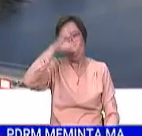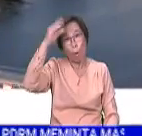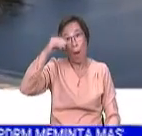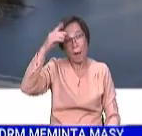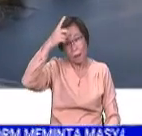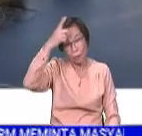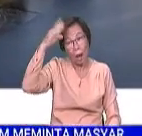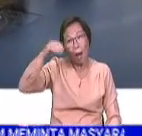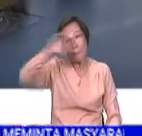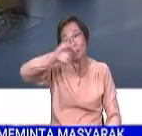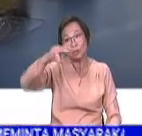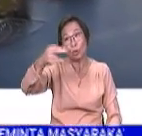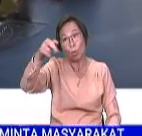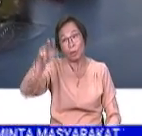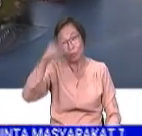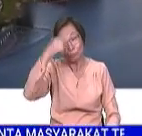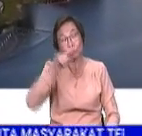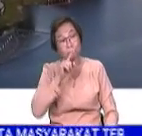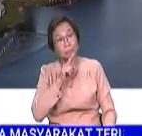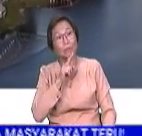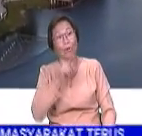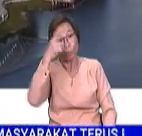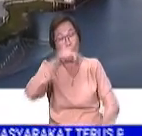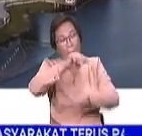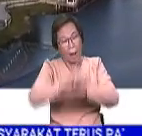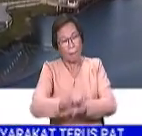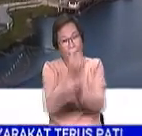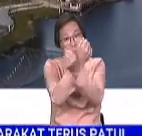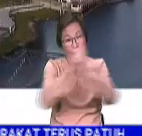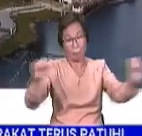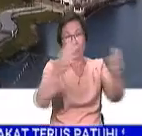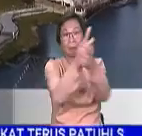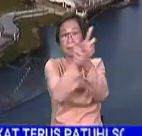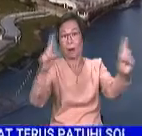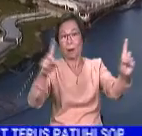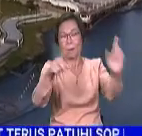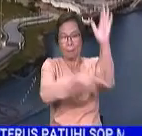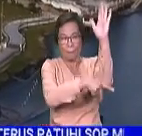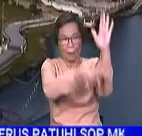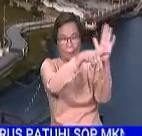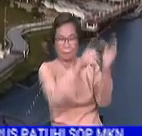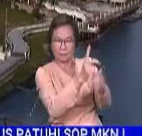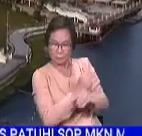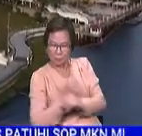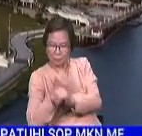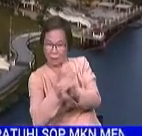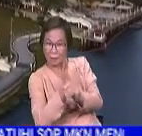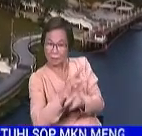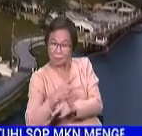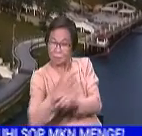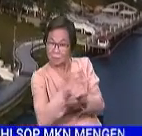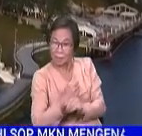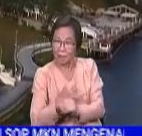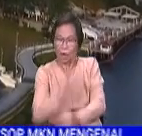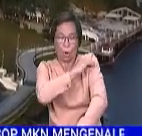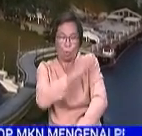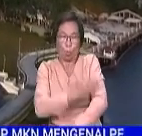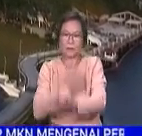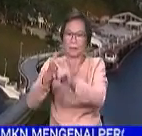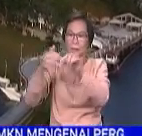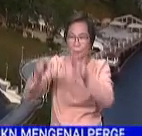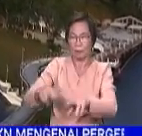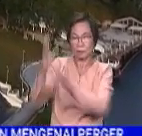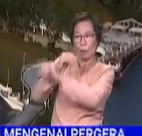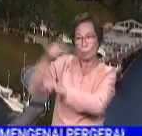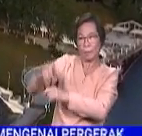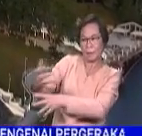Johari turut menegaskan bagi memastikan amalan demokrasi berparlimen dijaga Manda daripada rakyat Serawak perlu